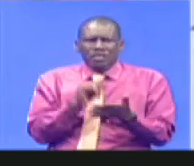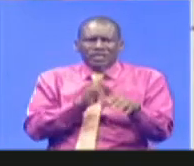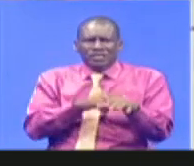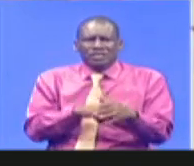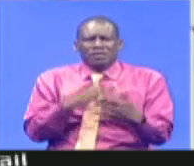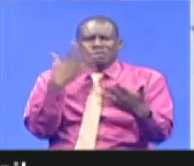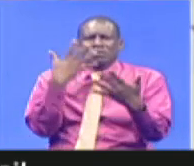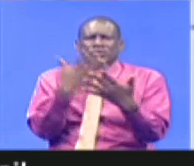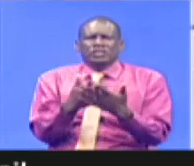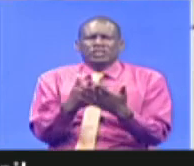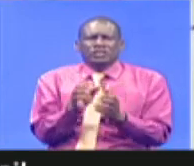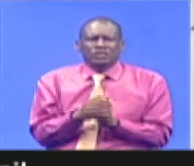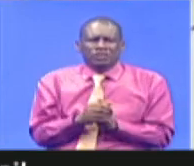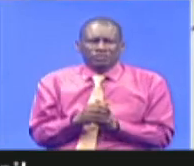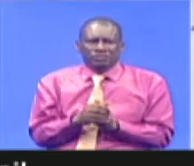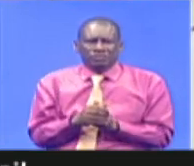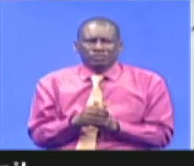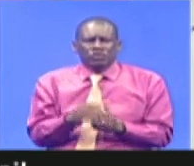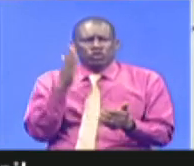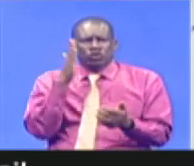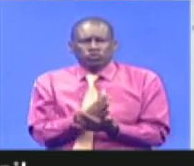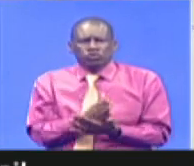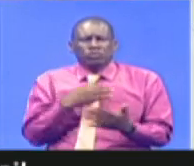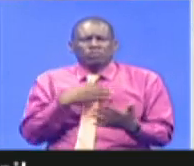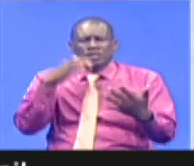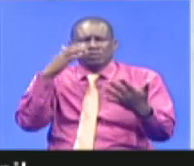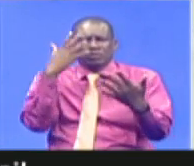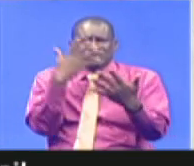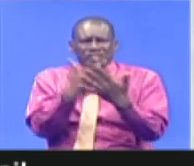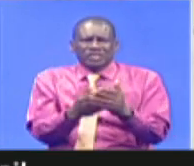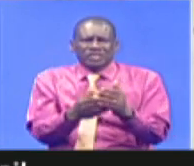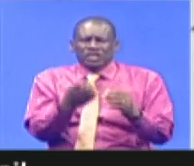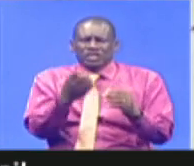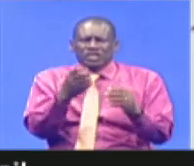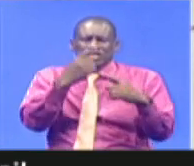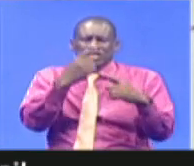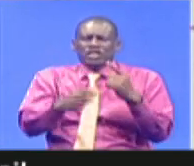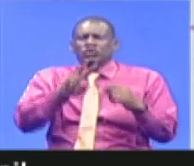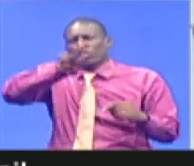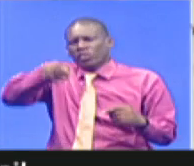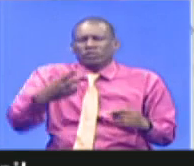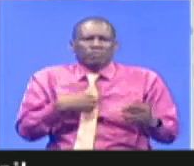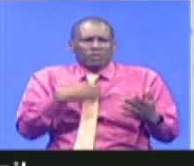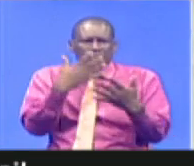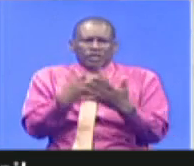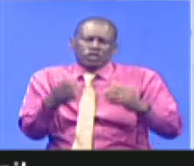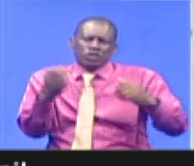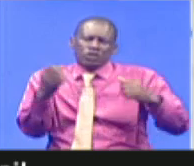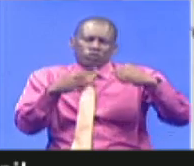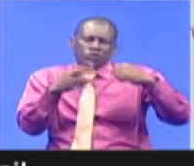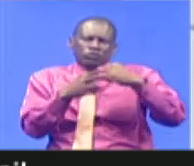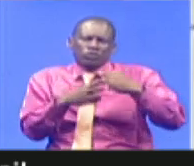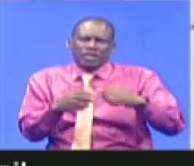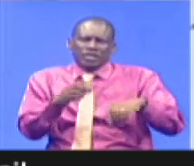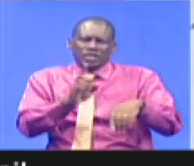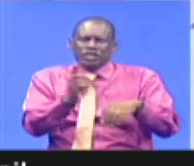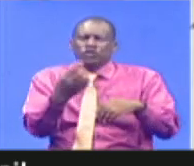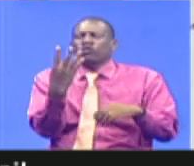naye kafunguka. Kwa kweli niweza kushikwa mwaka 2000 Julai tarehe 4.